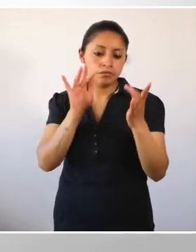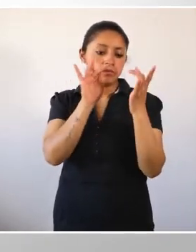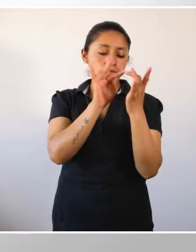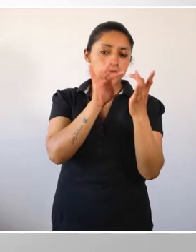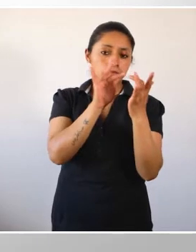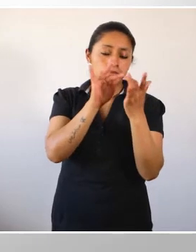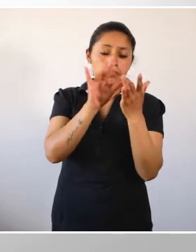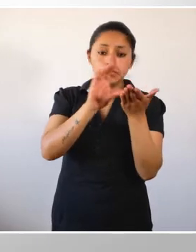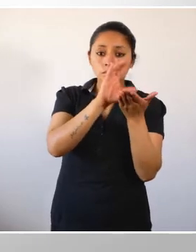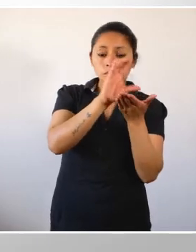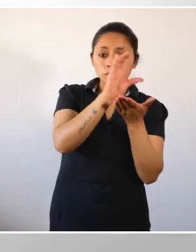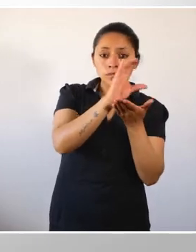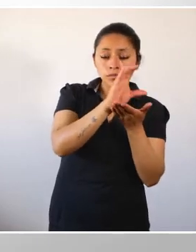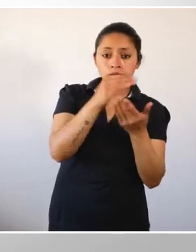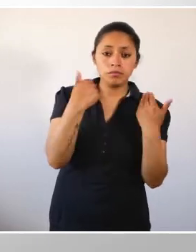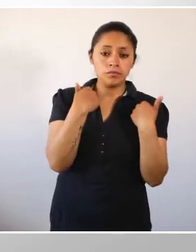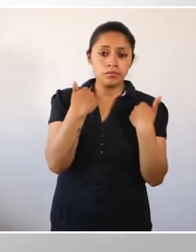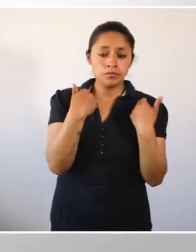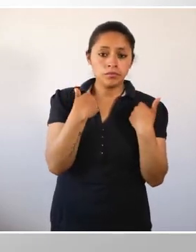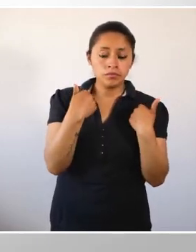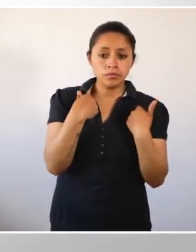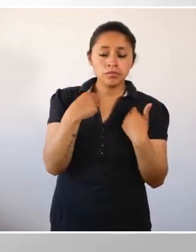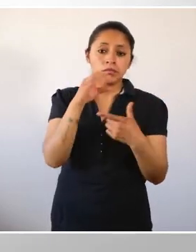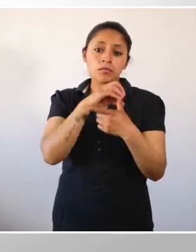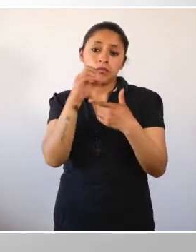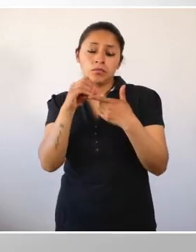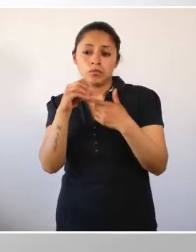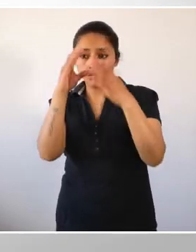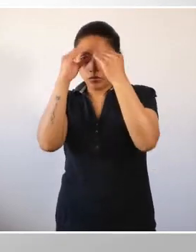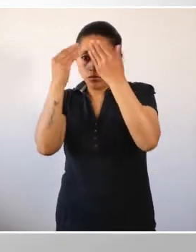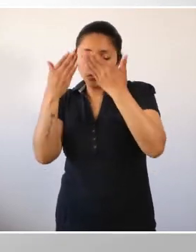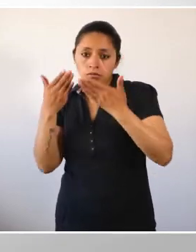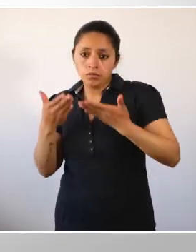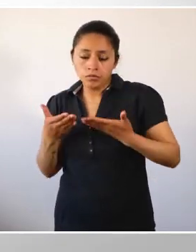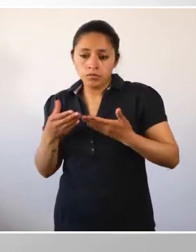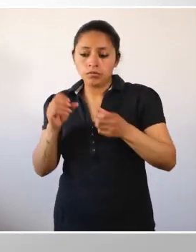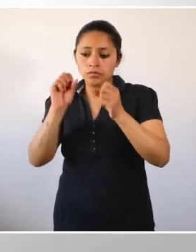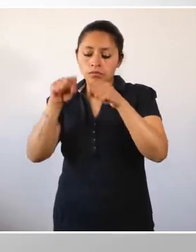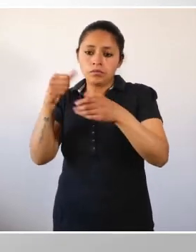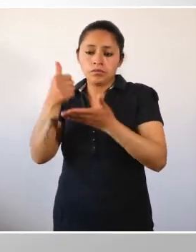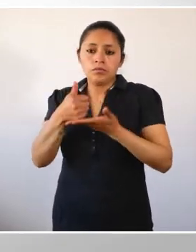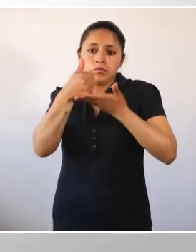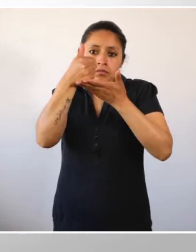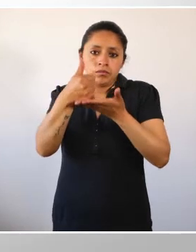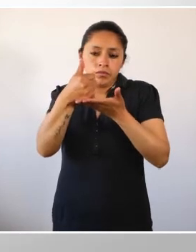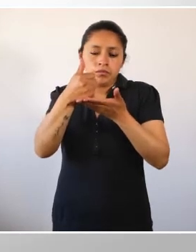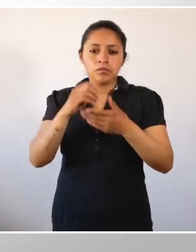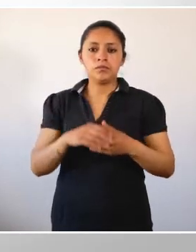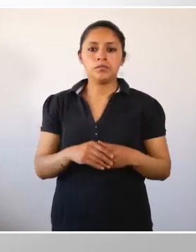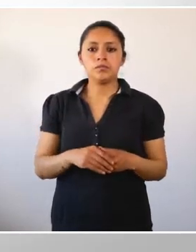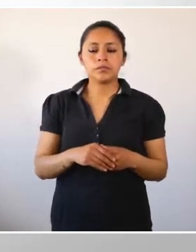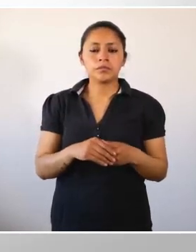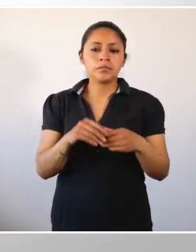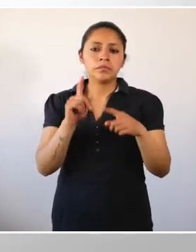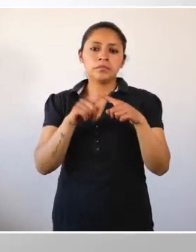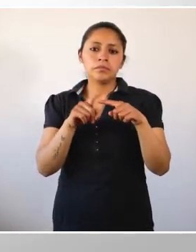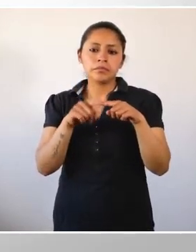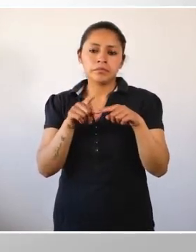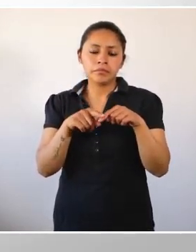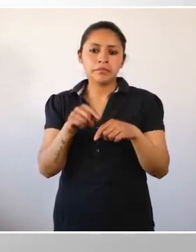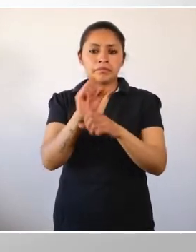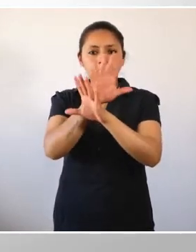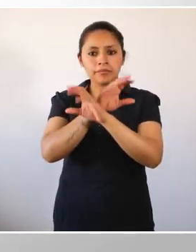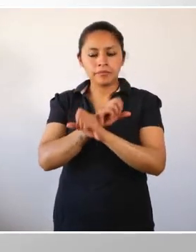puchana kasana yatkata pañapaj. Yatin utan irpiri nakampi. Ukamaraki yatichiri nakapampisa. Arus kipta nyasawa